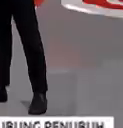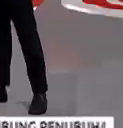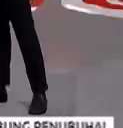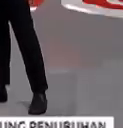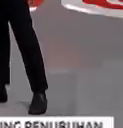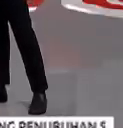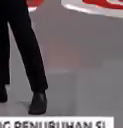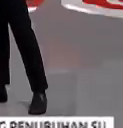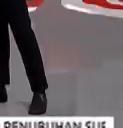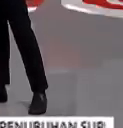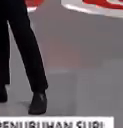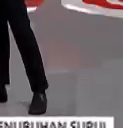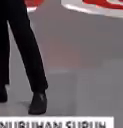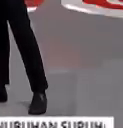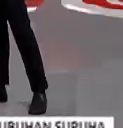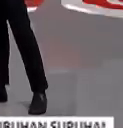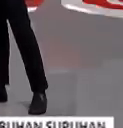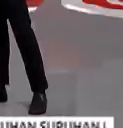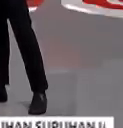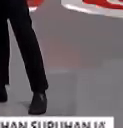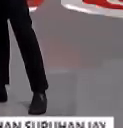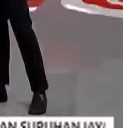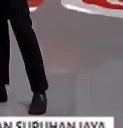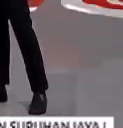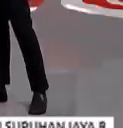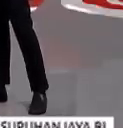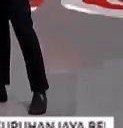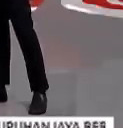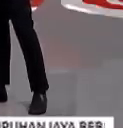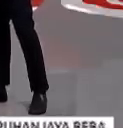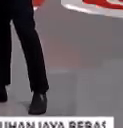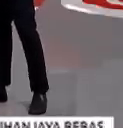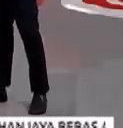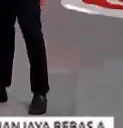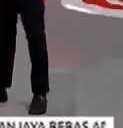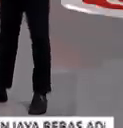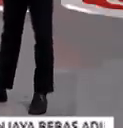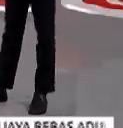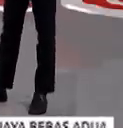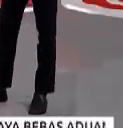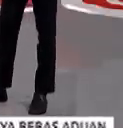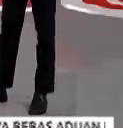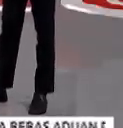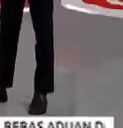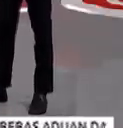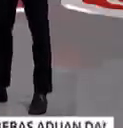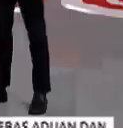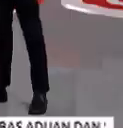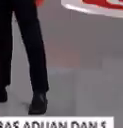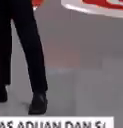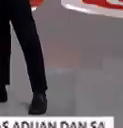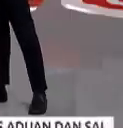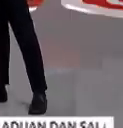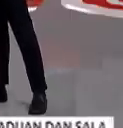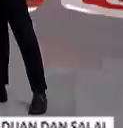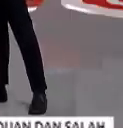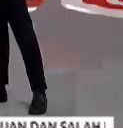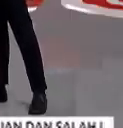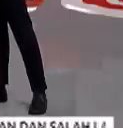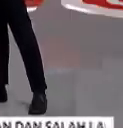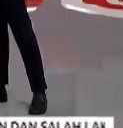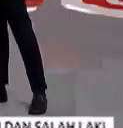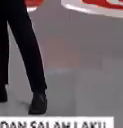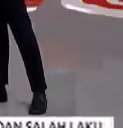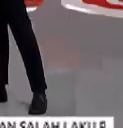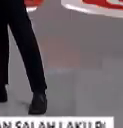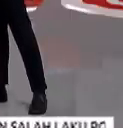Nampaknya ada perkabaran kurang menggembirakan dari Temasya Sukan SEA tahun ini, Nazri. Ya, benar. Katanya 70 pinggan emas hilang